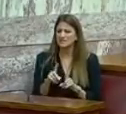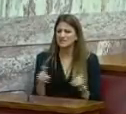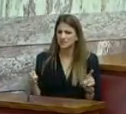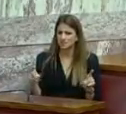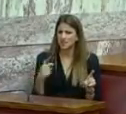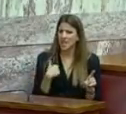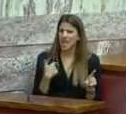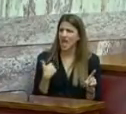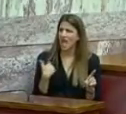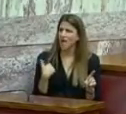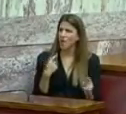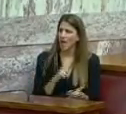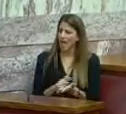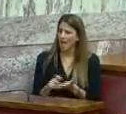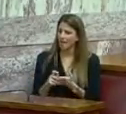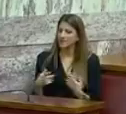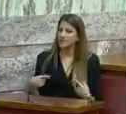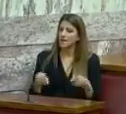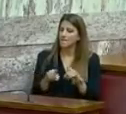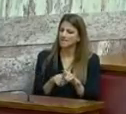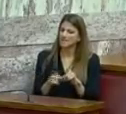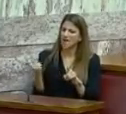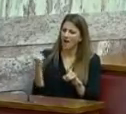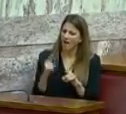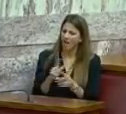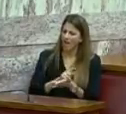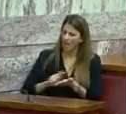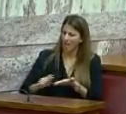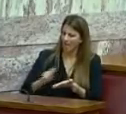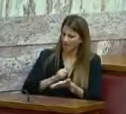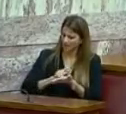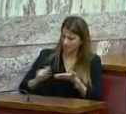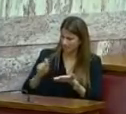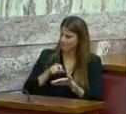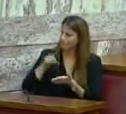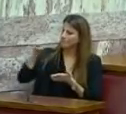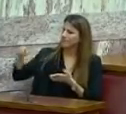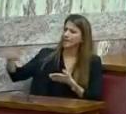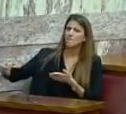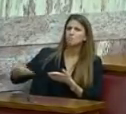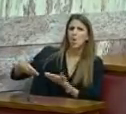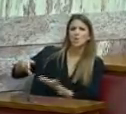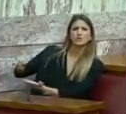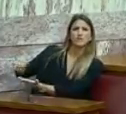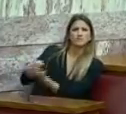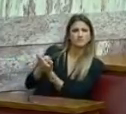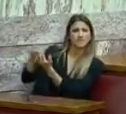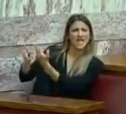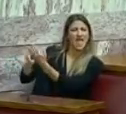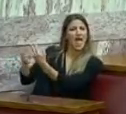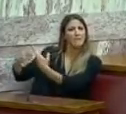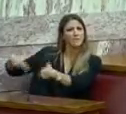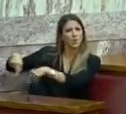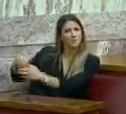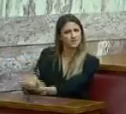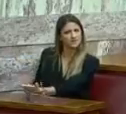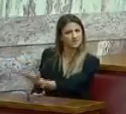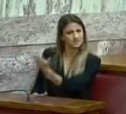τα γράψω αυτά μαζί με πολλά άλλα στο πόρισμα της Προκαταρκτικής Επιτροπής